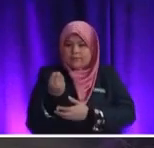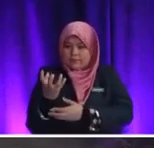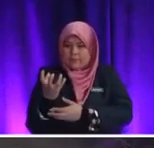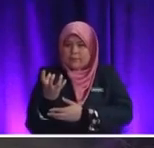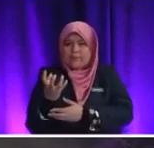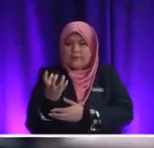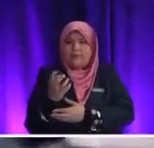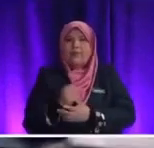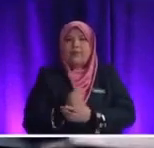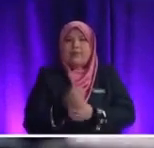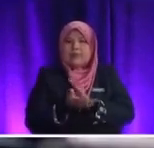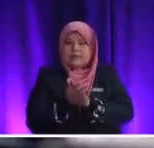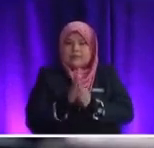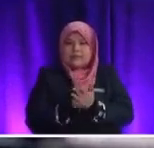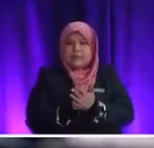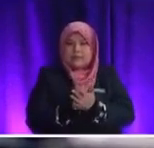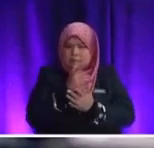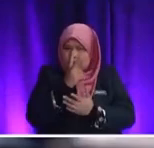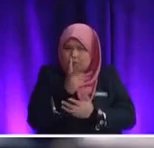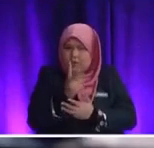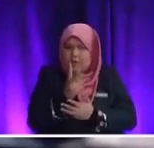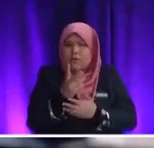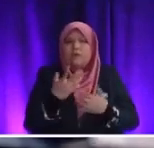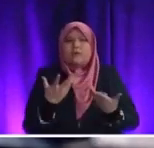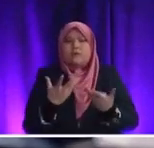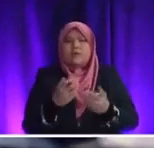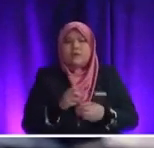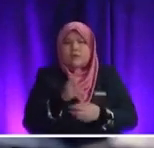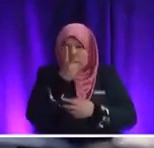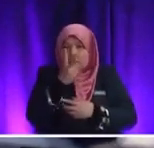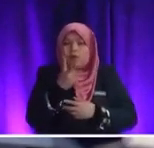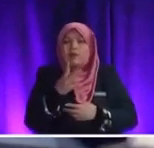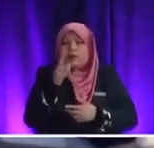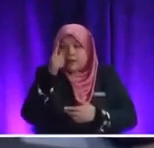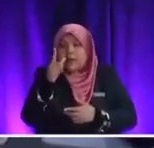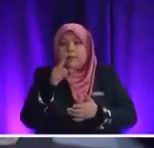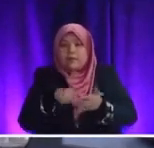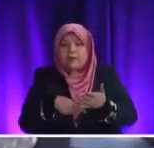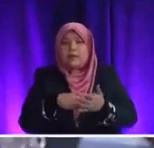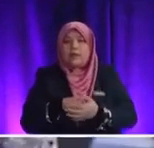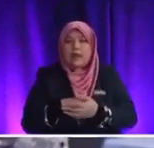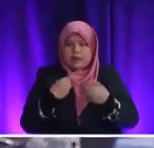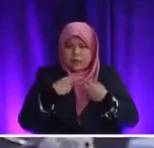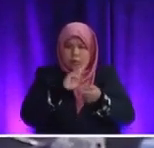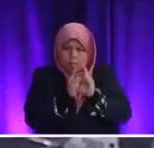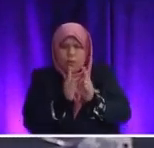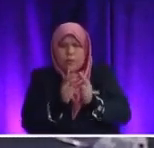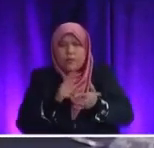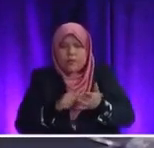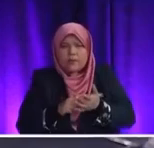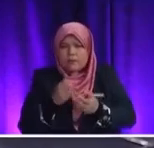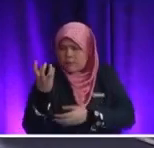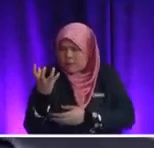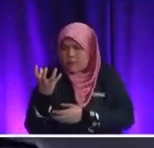hidup-hidup coba perhatikan apa yang kita dapat lihat Oke Adakah ada sebarang perubahan pada Menthol